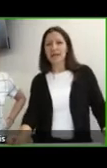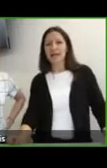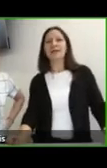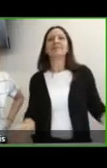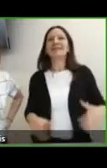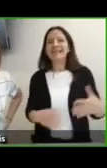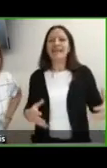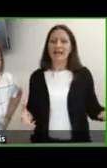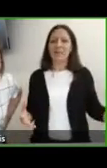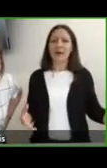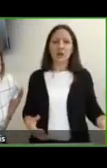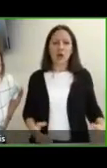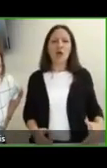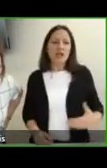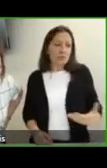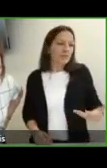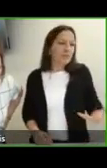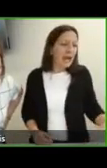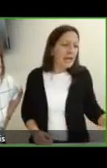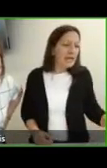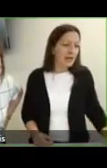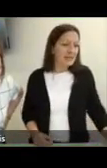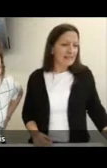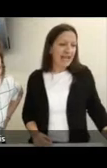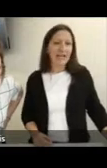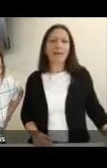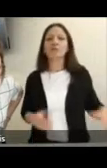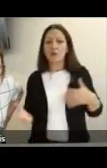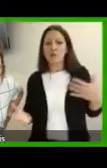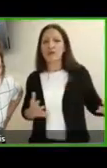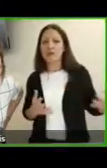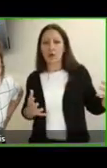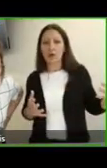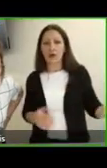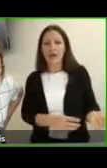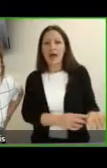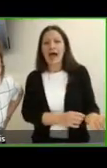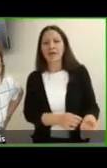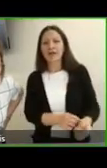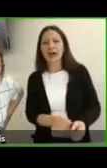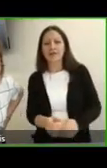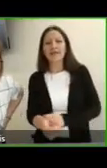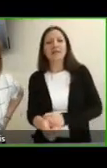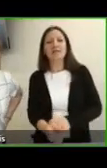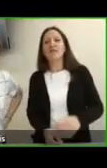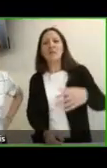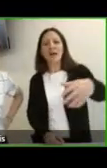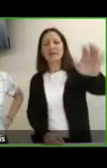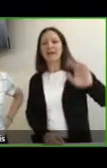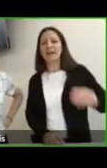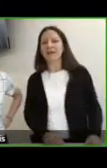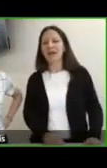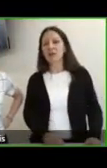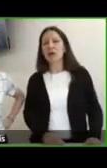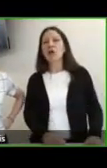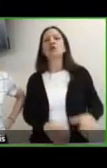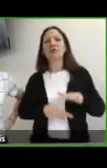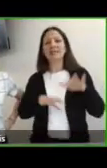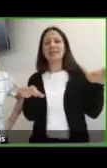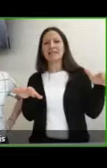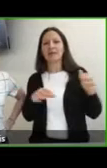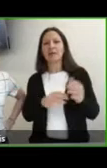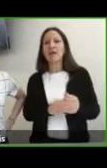pensaient, qui était capable de bien distinguer une fausse nouvelle sur le web. À votre avis, si vous voulez participer à un clavardage, là,